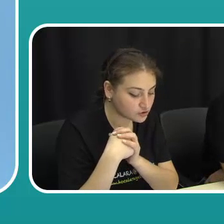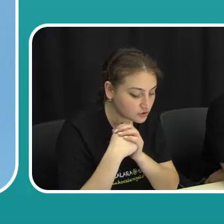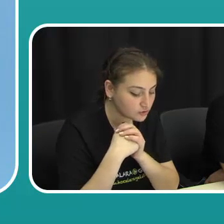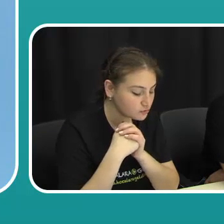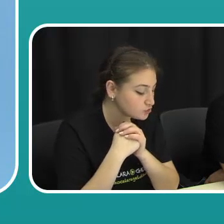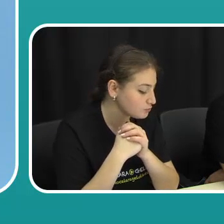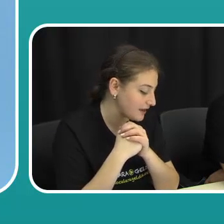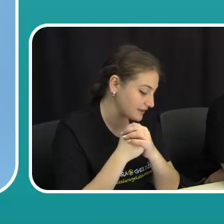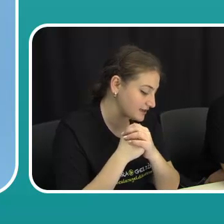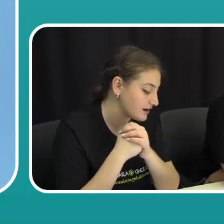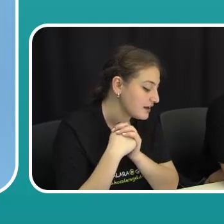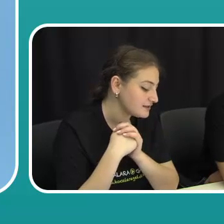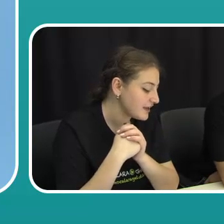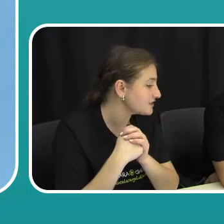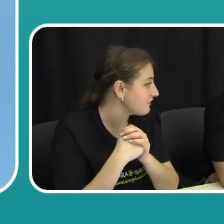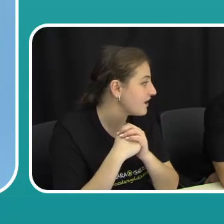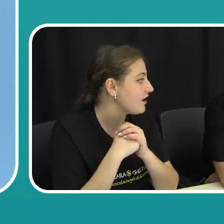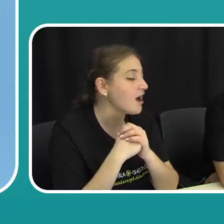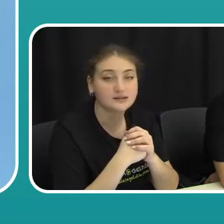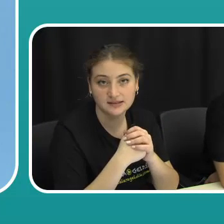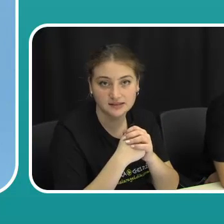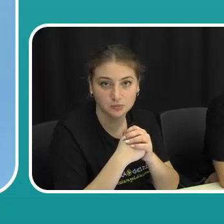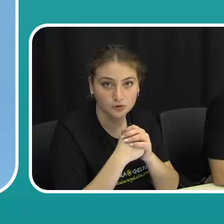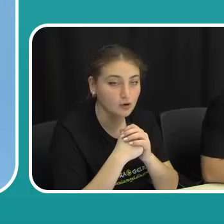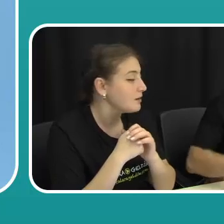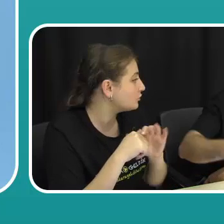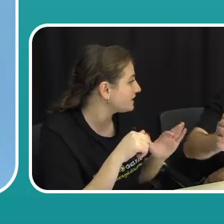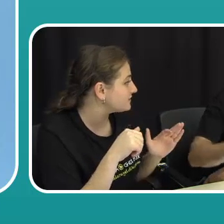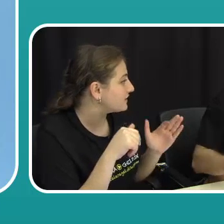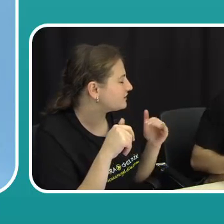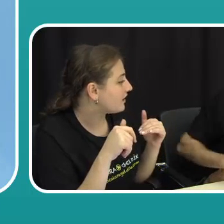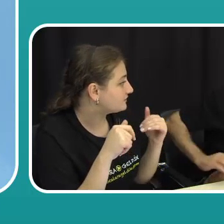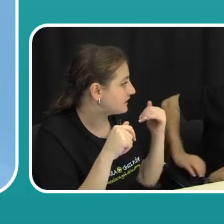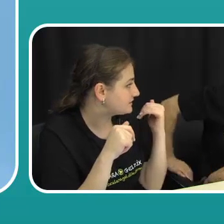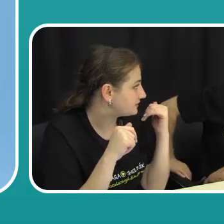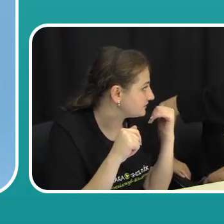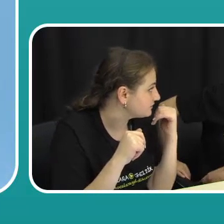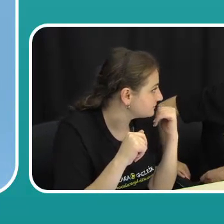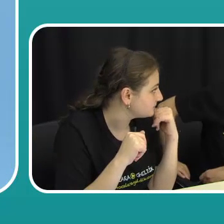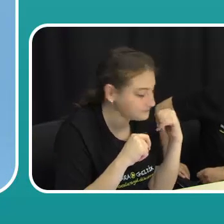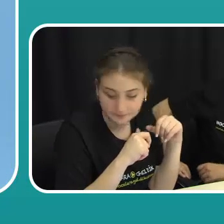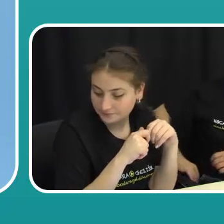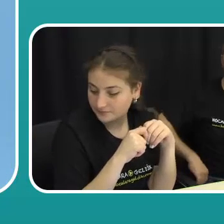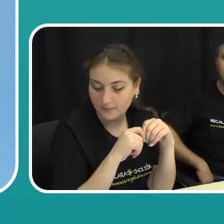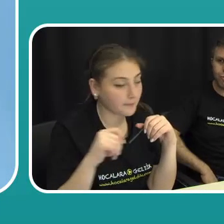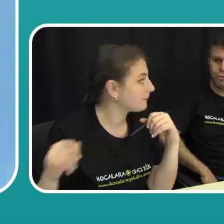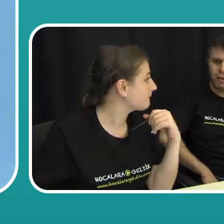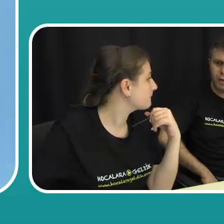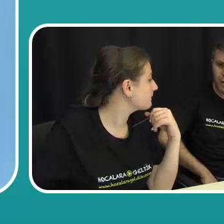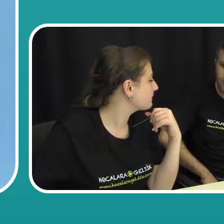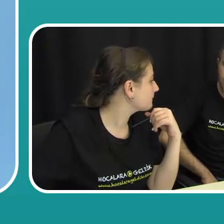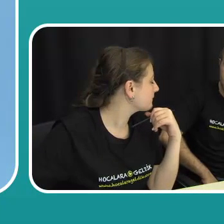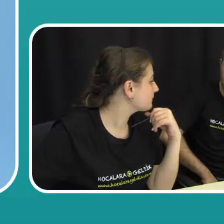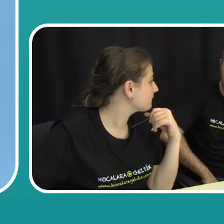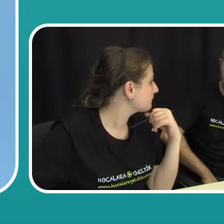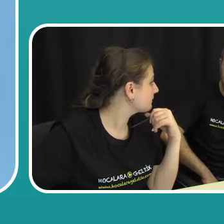okuyucuyu düşünme yeter tez ve antitez bulunur bu tez nedir antitez nedir tez bir şeyi ileri sürmek